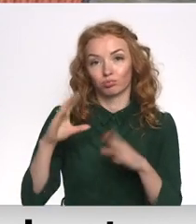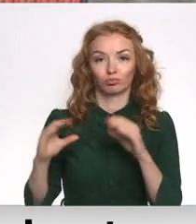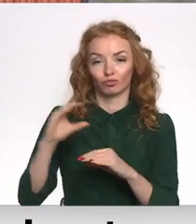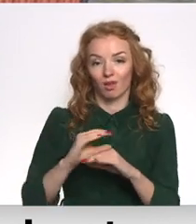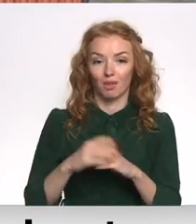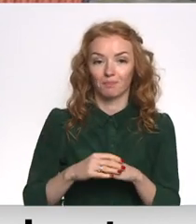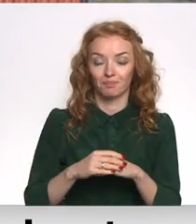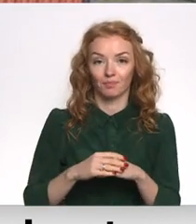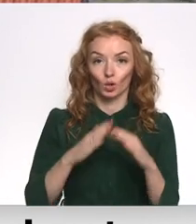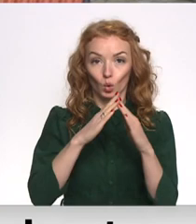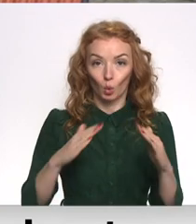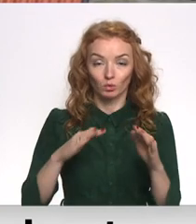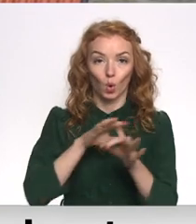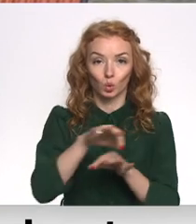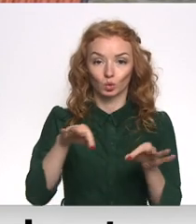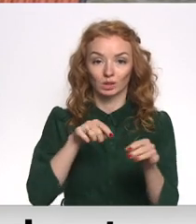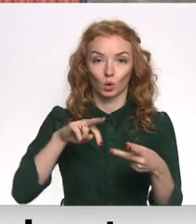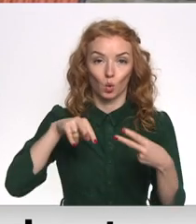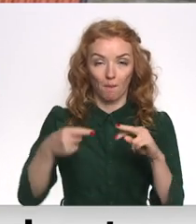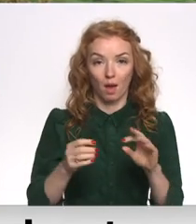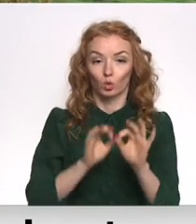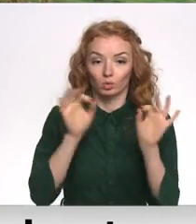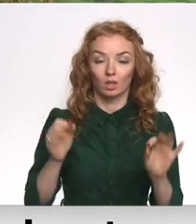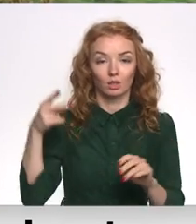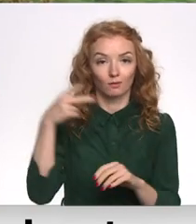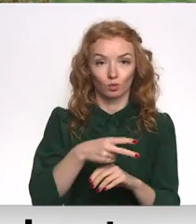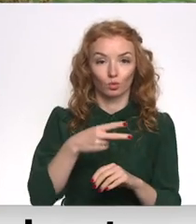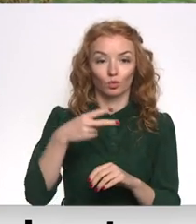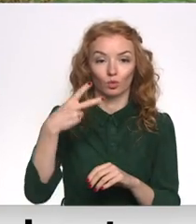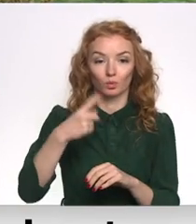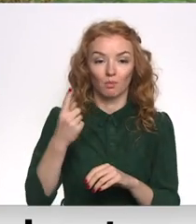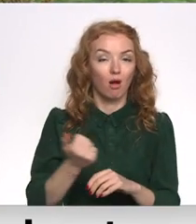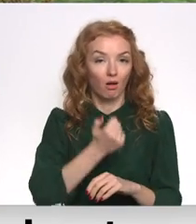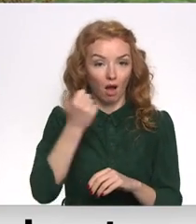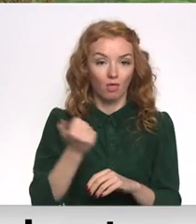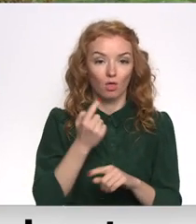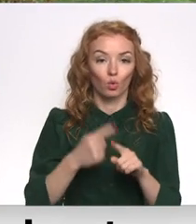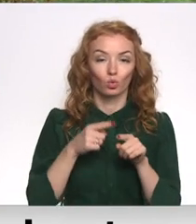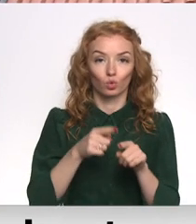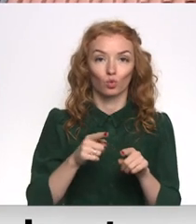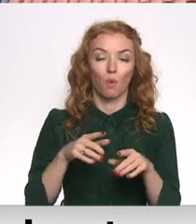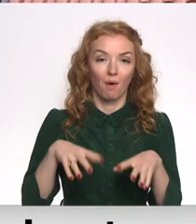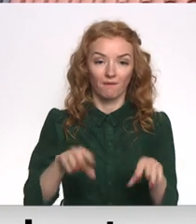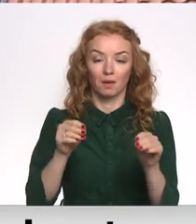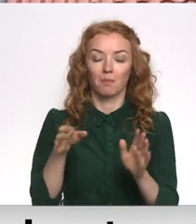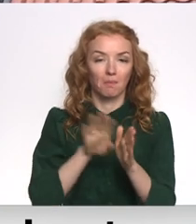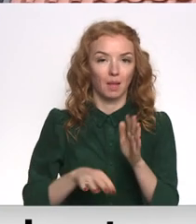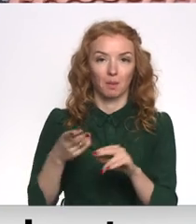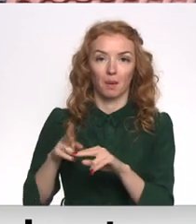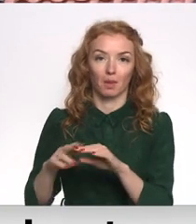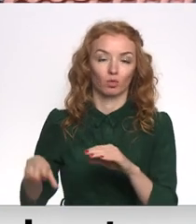risinājumiem. Jumta un to konstrukciju nomaiņa tikusi uzsākt 2021. Gadā un to izdevies paveikt bez